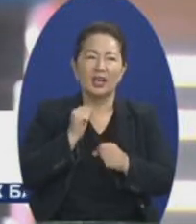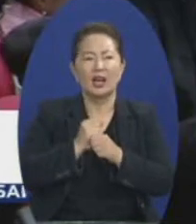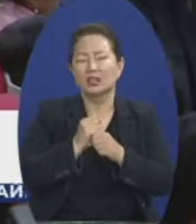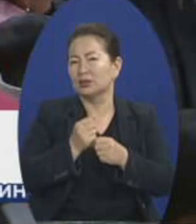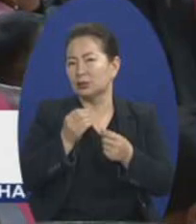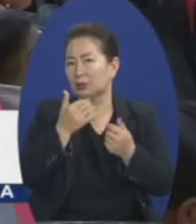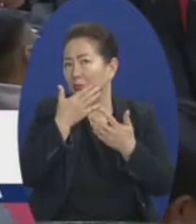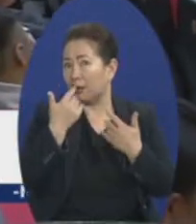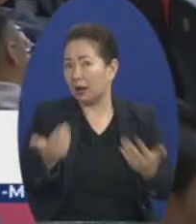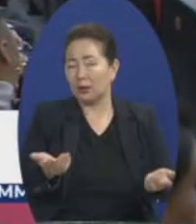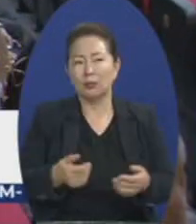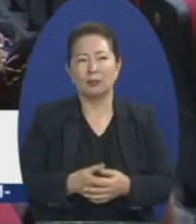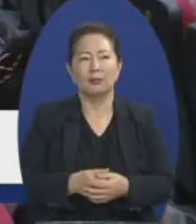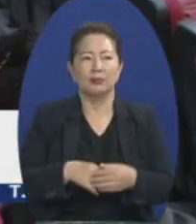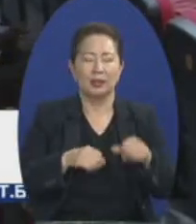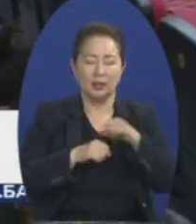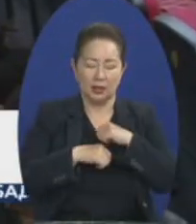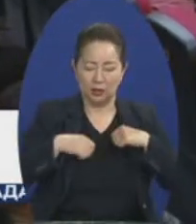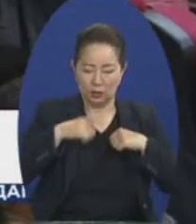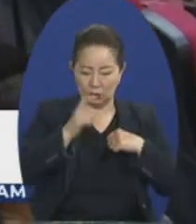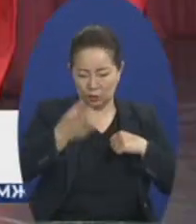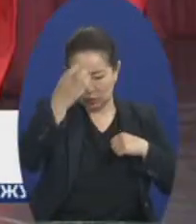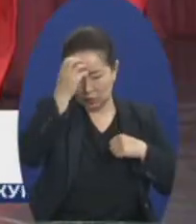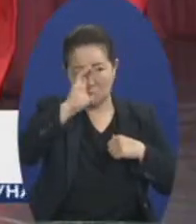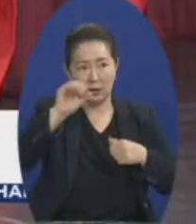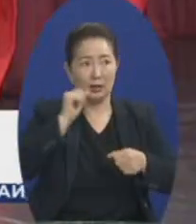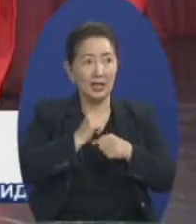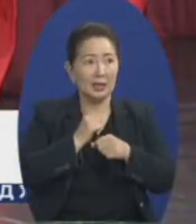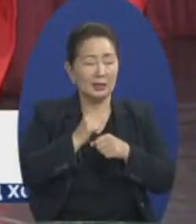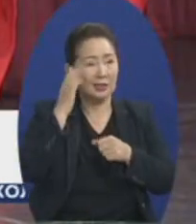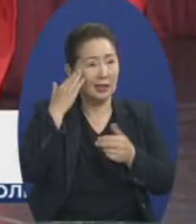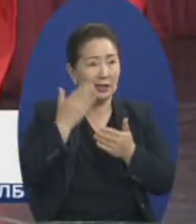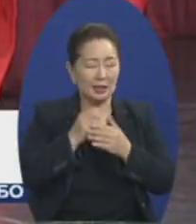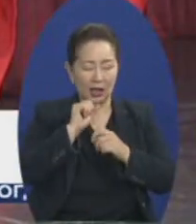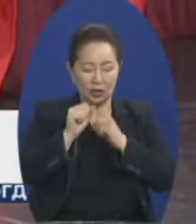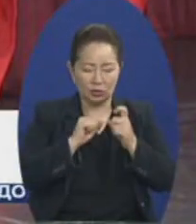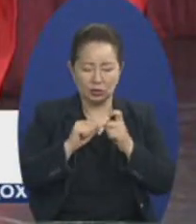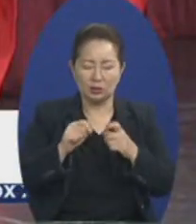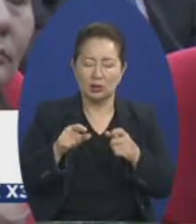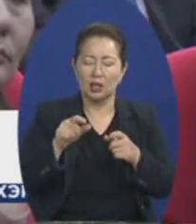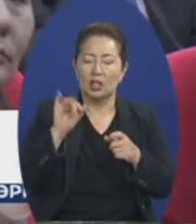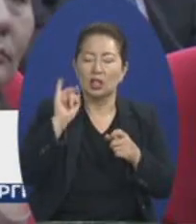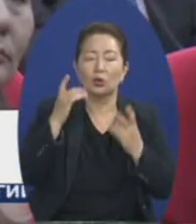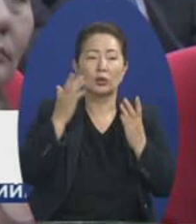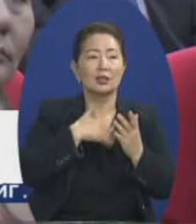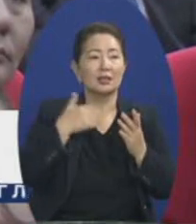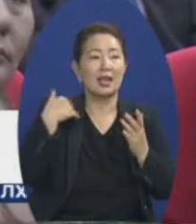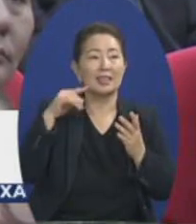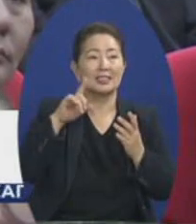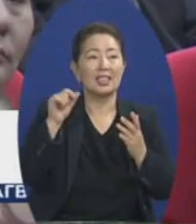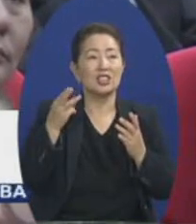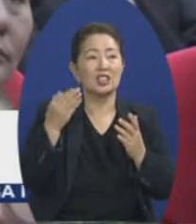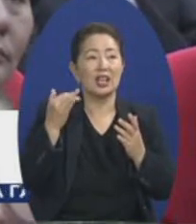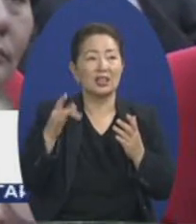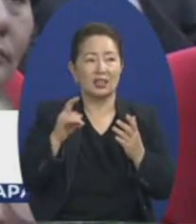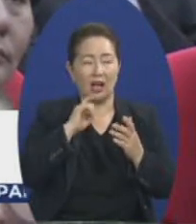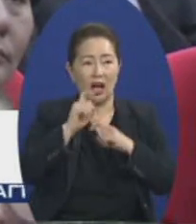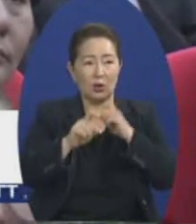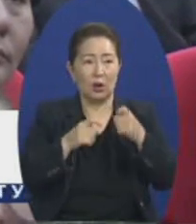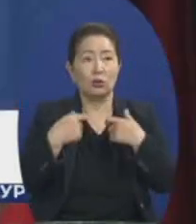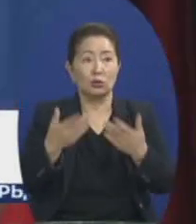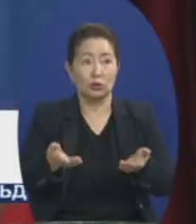алгаа. За иргэд төрийн албан хаагчдын санал асуултад улсын хурлын гишүүн Идэр Бат болон улсын хурлын дарга Зандан Шатарнаар дараа хариултыг